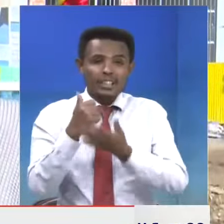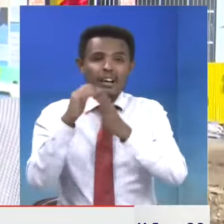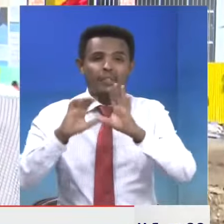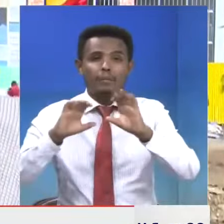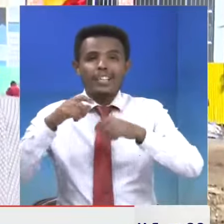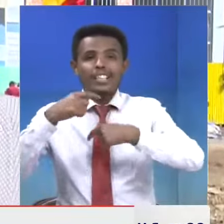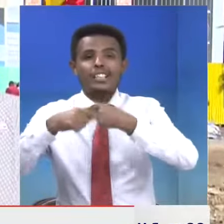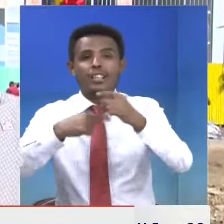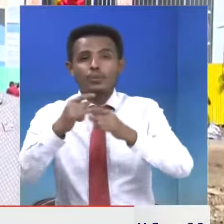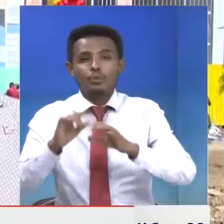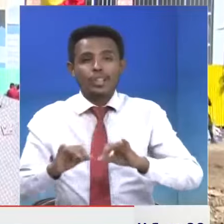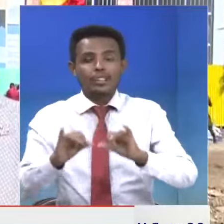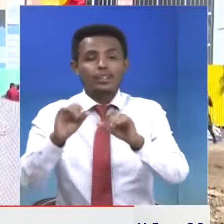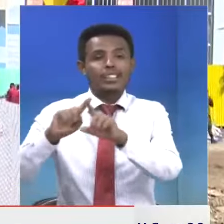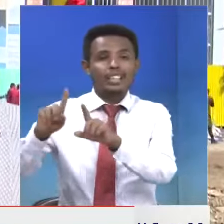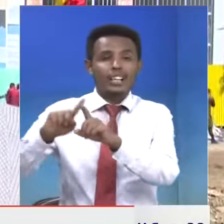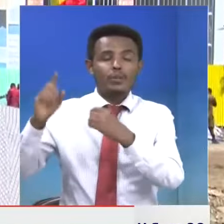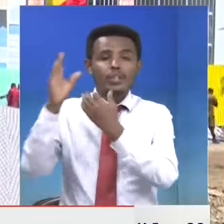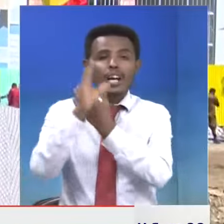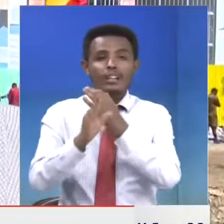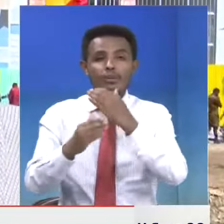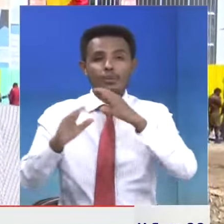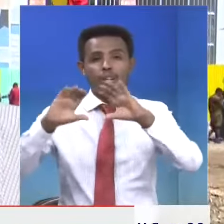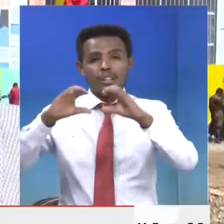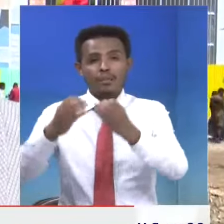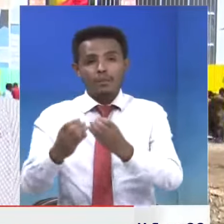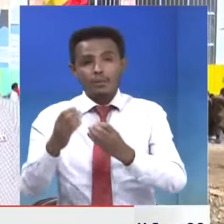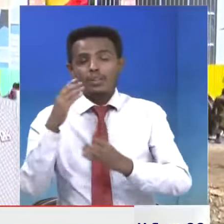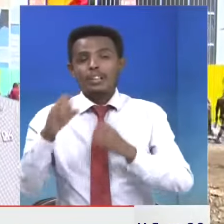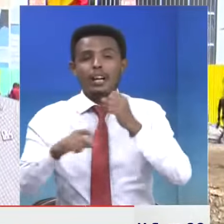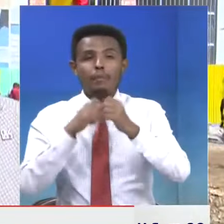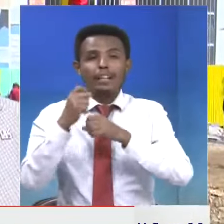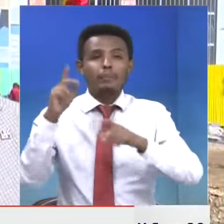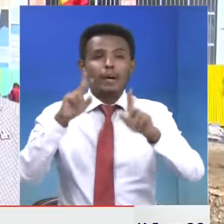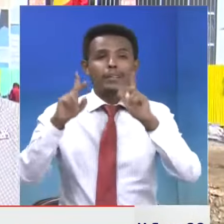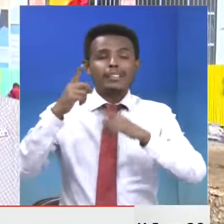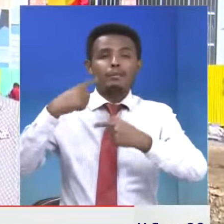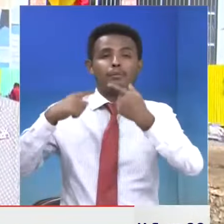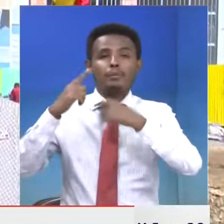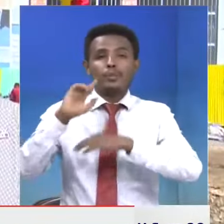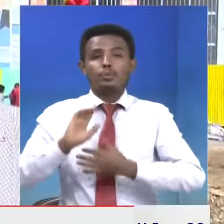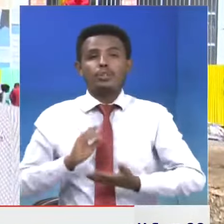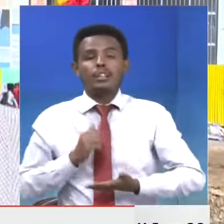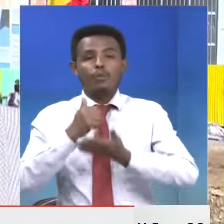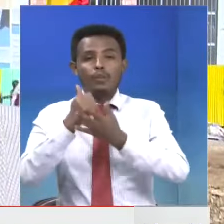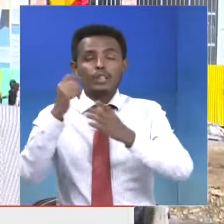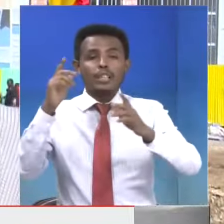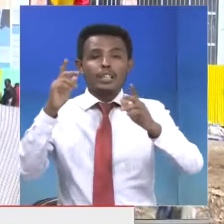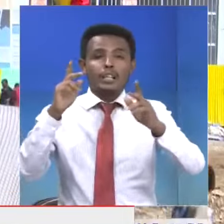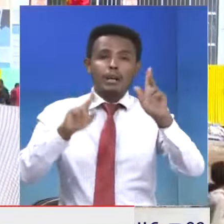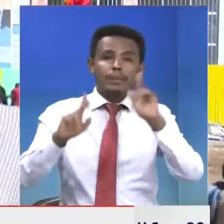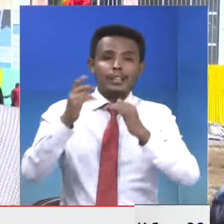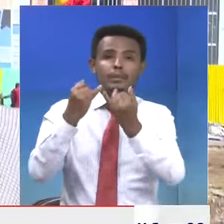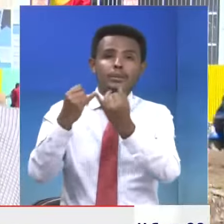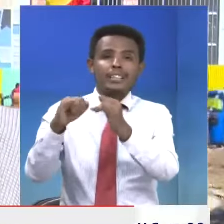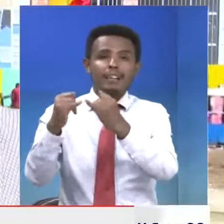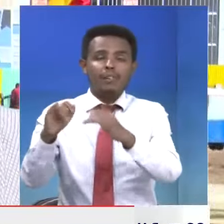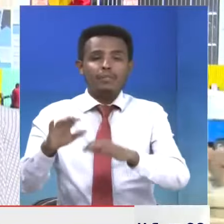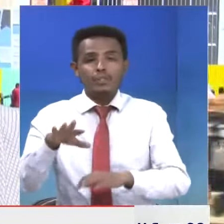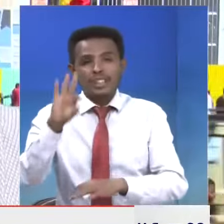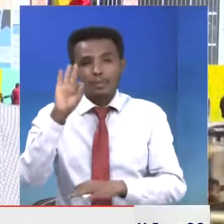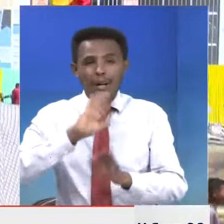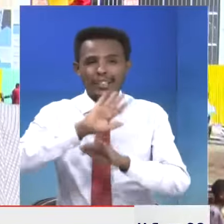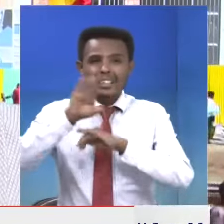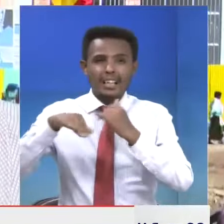ሂደቱም ቀጥሏል። ከተለያዩ የሀገሪቱ አካባቢዎችና ከዓለም አቀፍ ማህበረሰብ የሚመጡ ድጋፎችም ለህብረተሰቡ እየተከፋፈሉ ይገኛሉ።